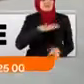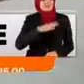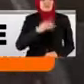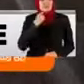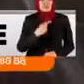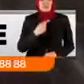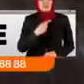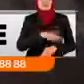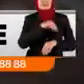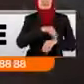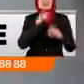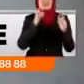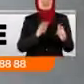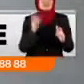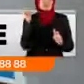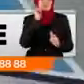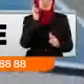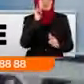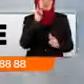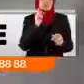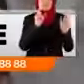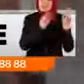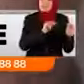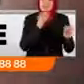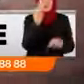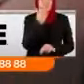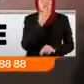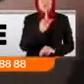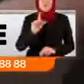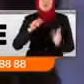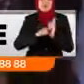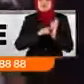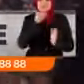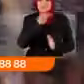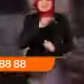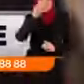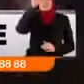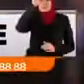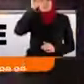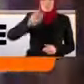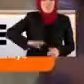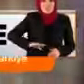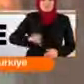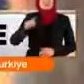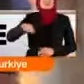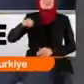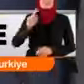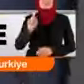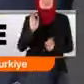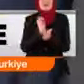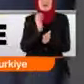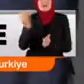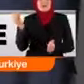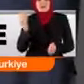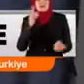İsviçre'nin göze yatılı okul öğrenci Türk öğrencileri ve aileleri ile buluşmak için Bodrum daydı okul sıcak Ege